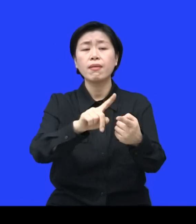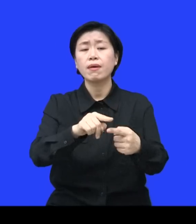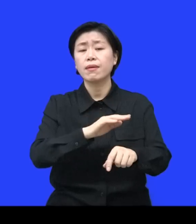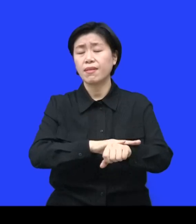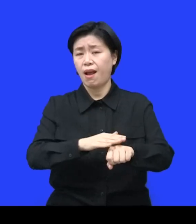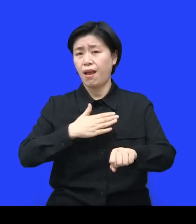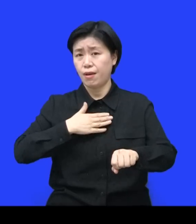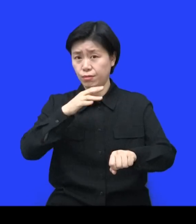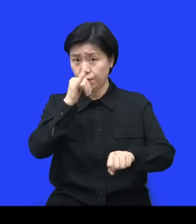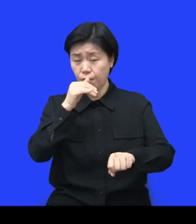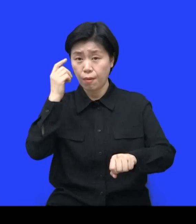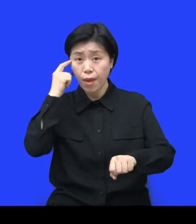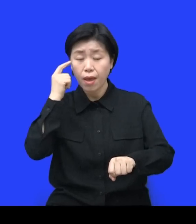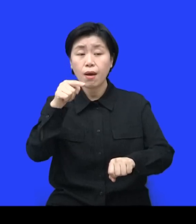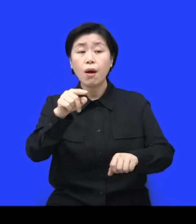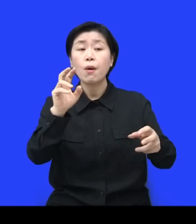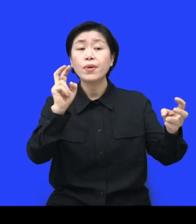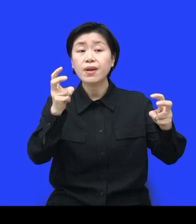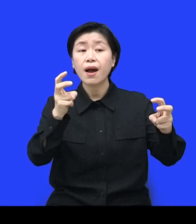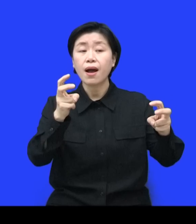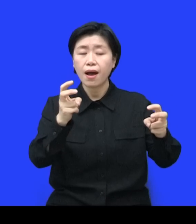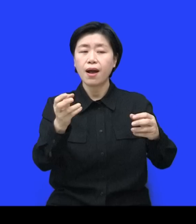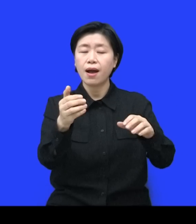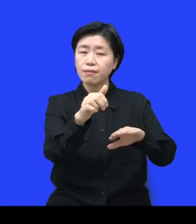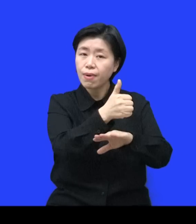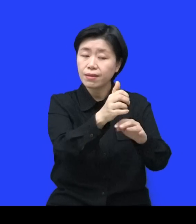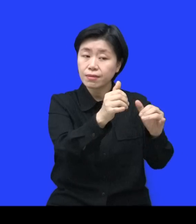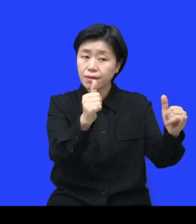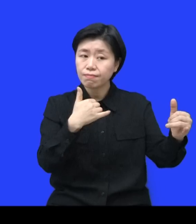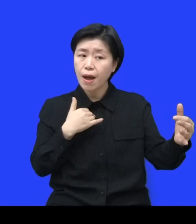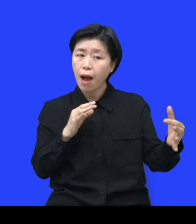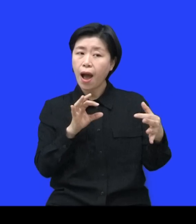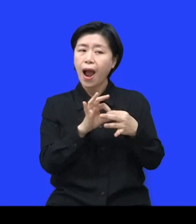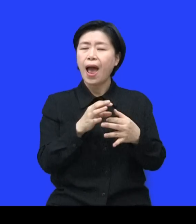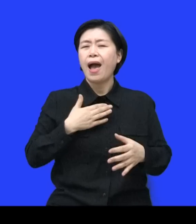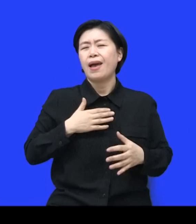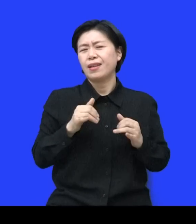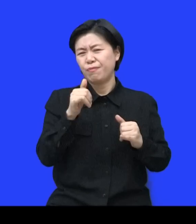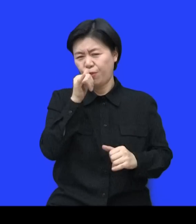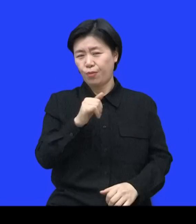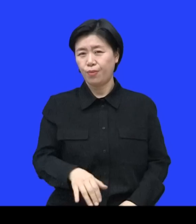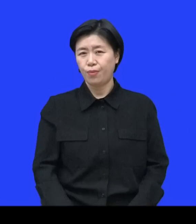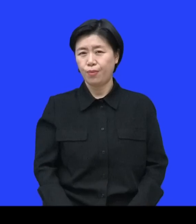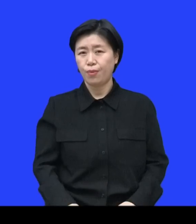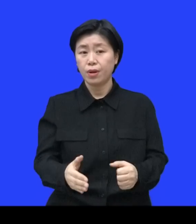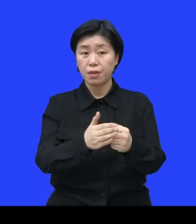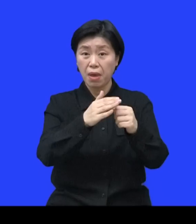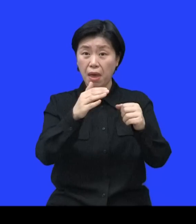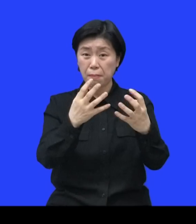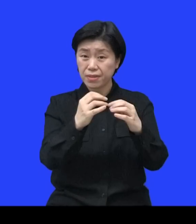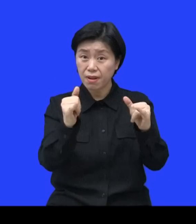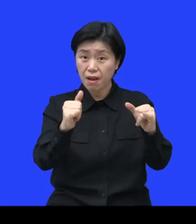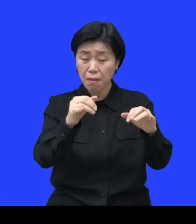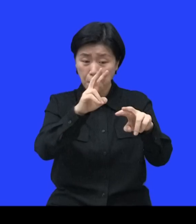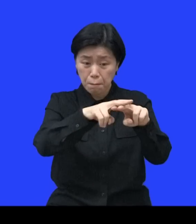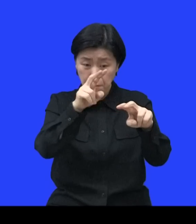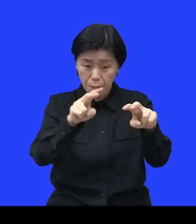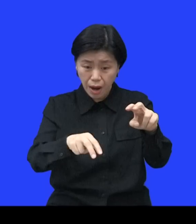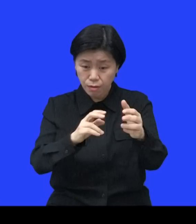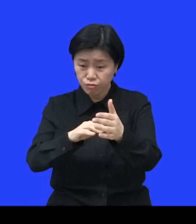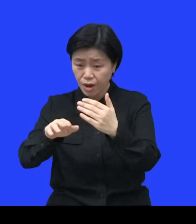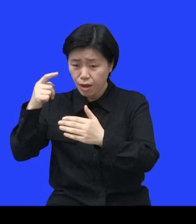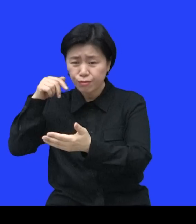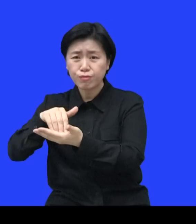재직하시는 그런 팀장님 같은 분들을 많이 알아요. 그래서 실제로 거기를 나갔다가 많이 후회들 하시거든요. 그렇죠? 많이 후회들 하십니다.